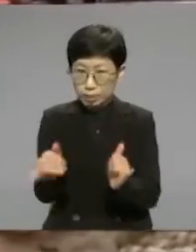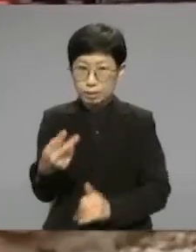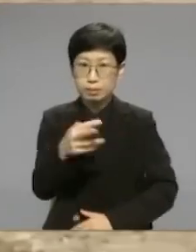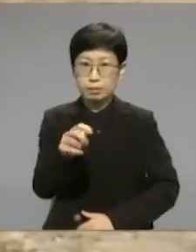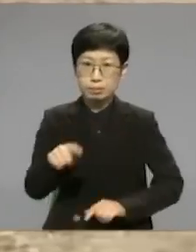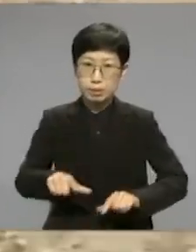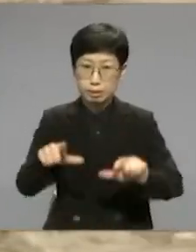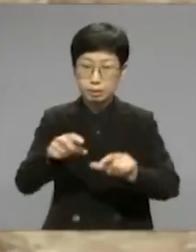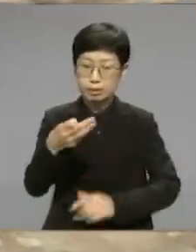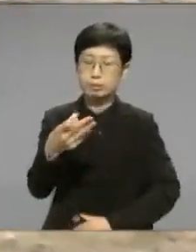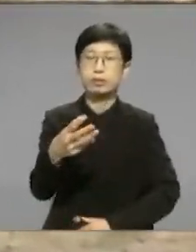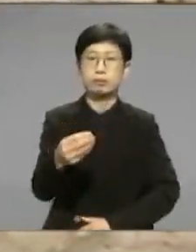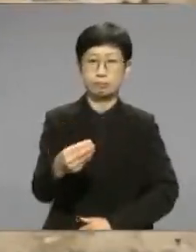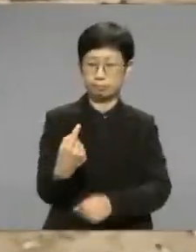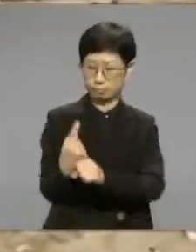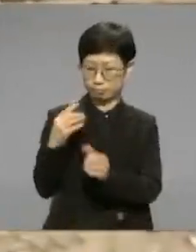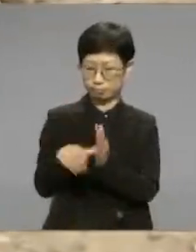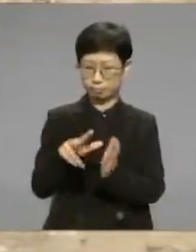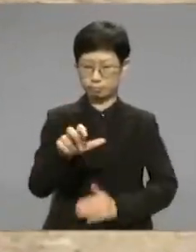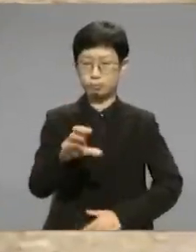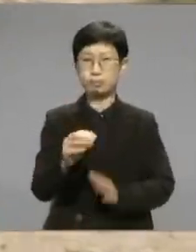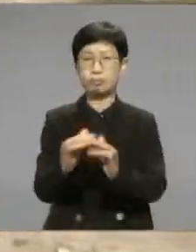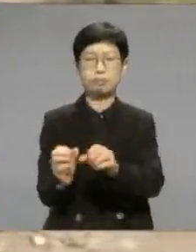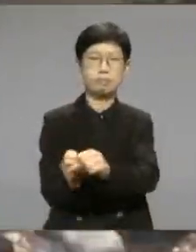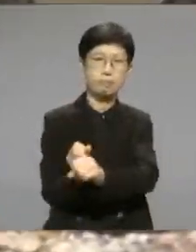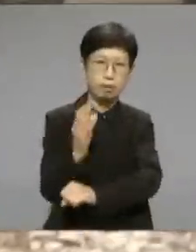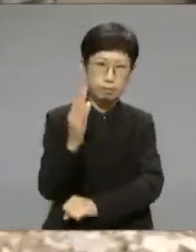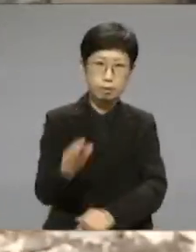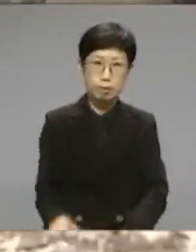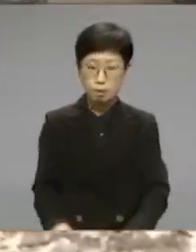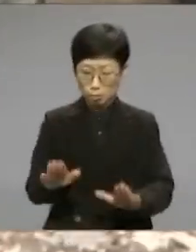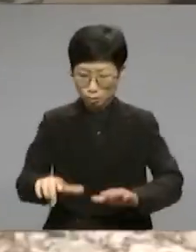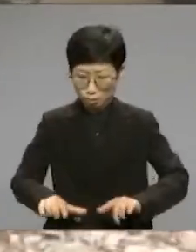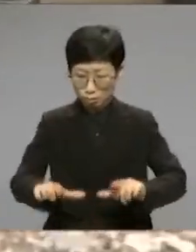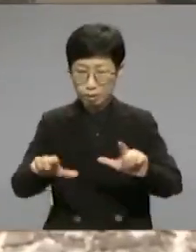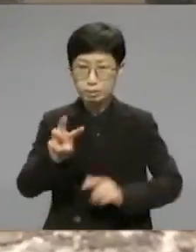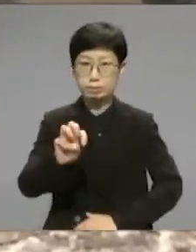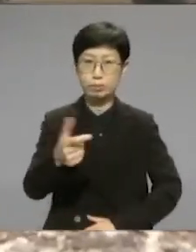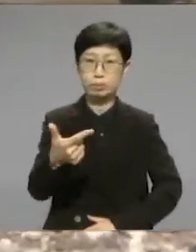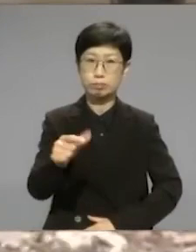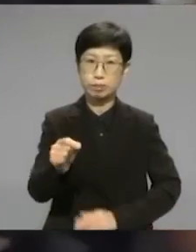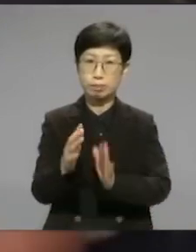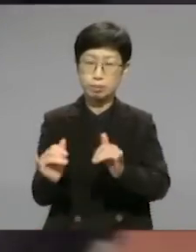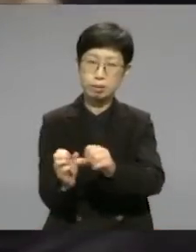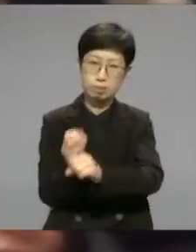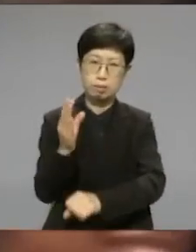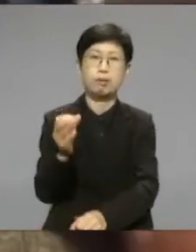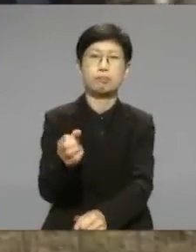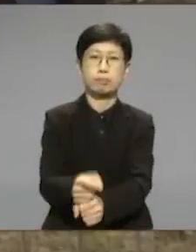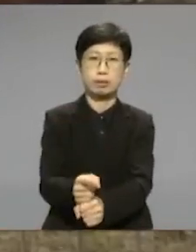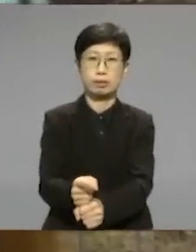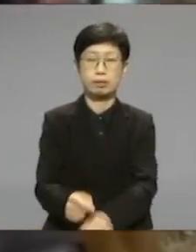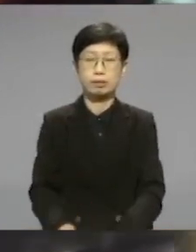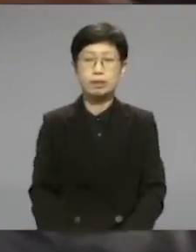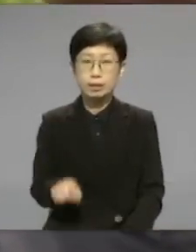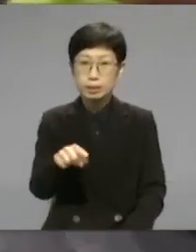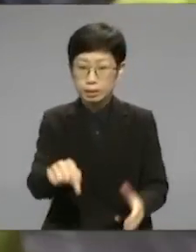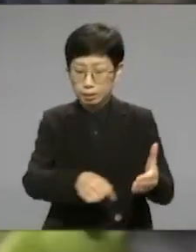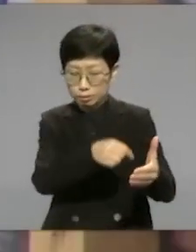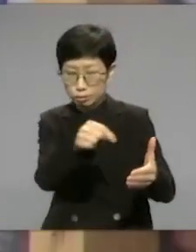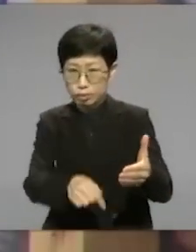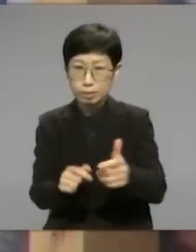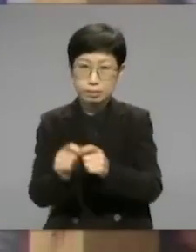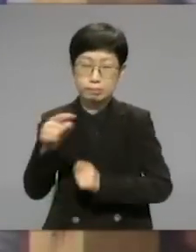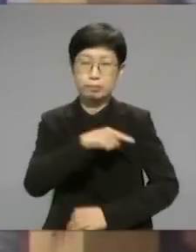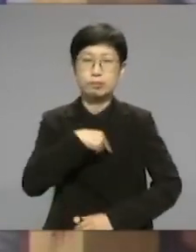2021년 13만에서 지난해엔 25만 명을 넘었고 올해 현재에도 36만 명을 돌파했습니다. 이들 가운데